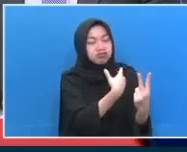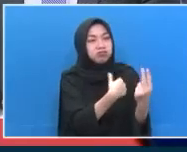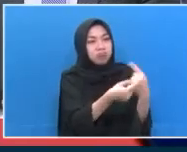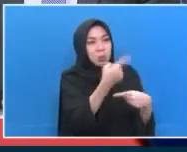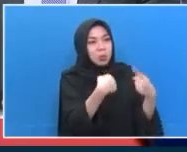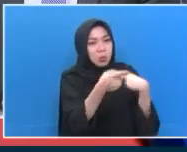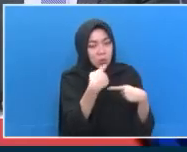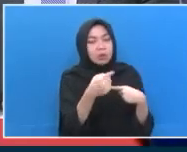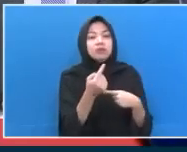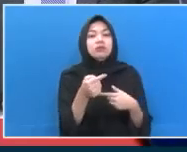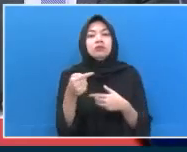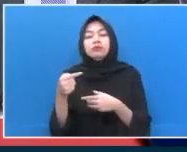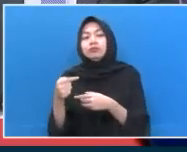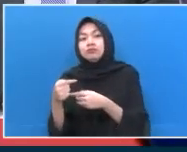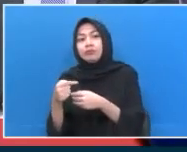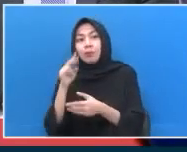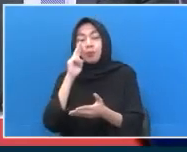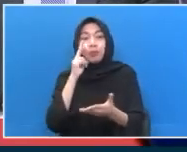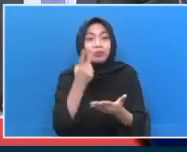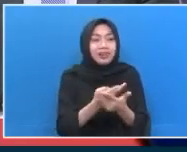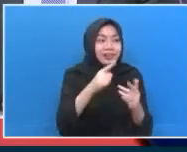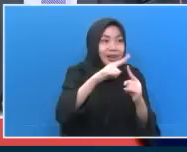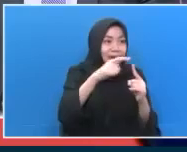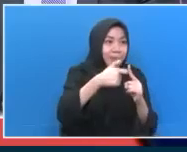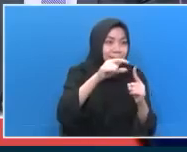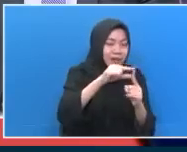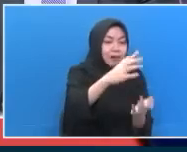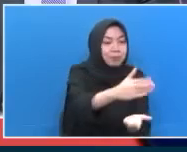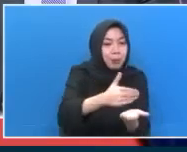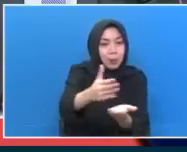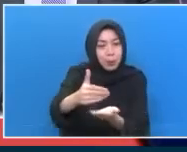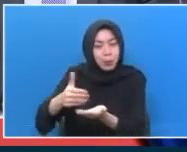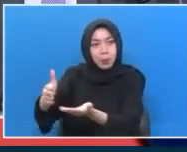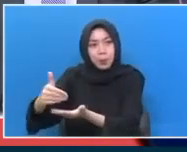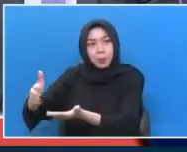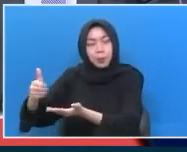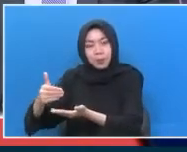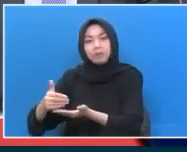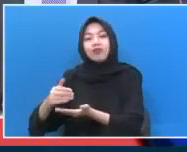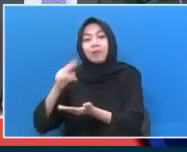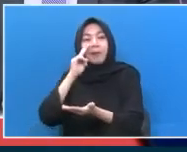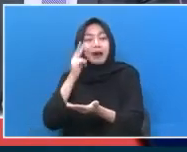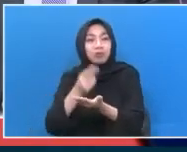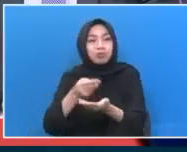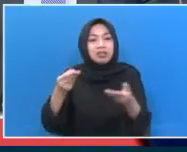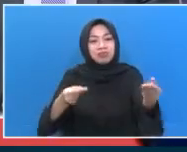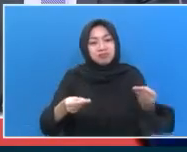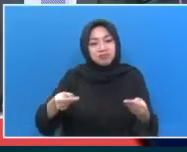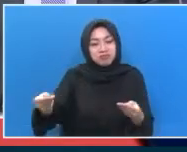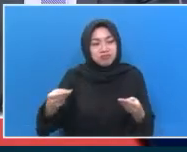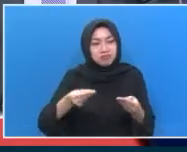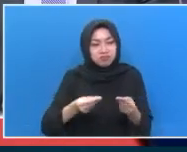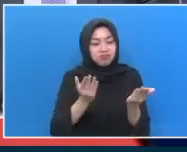persesuaian data fakta di lapangan dengan data barang bukti yang sudah ditemukan oleh